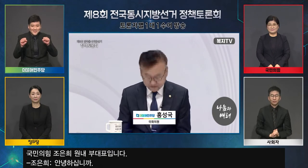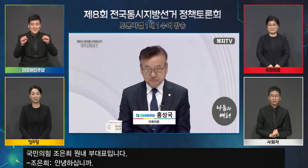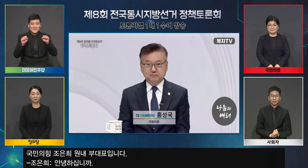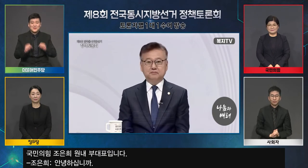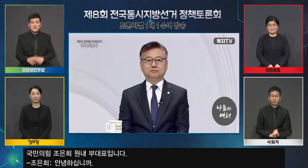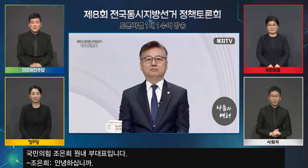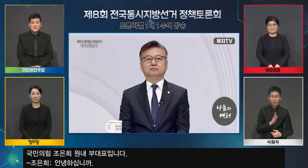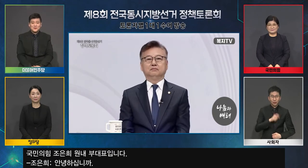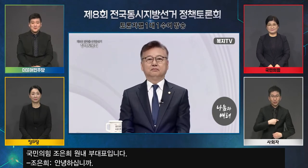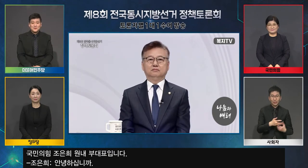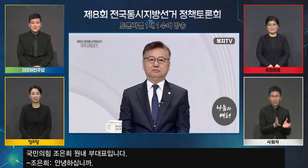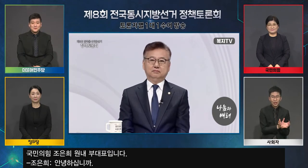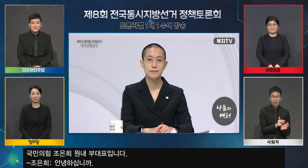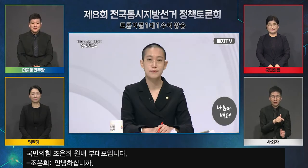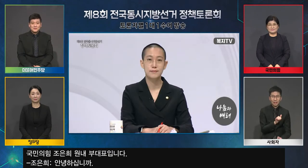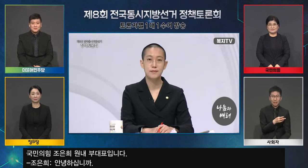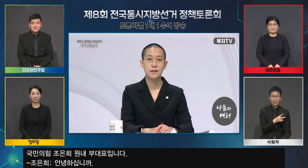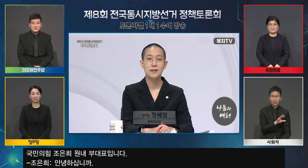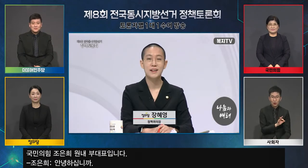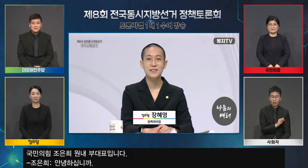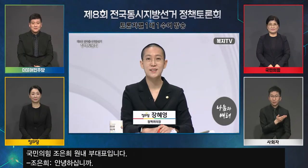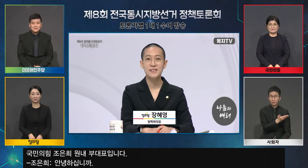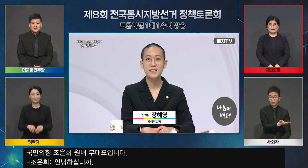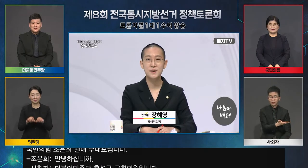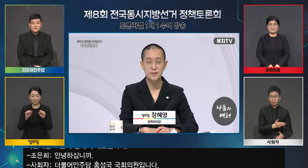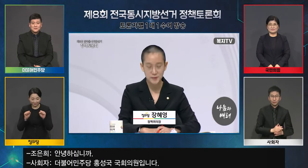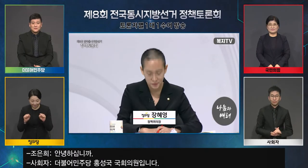정의당 장혜영 정책위 의장입니다.